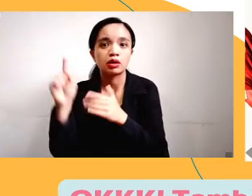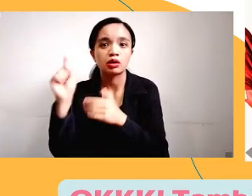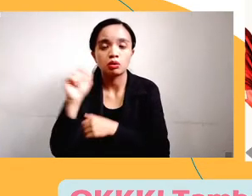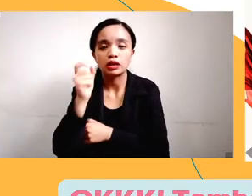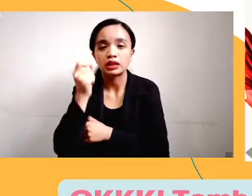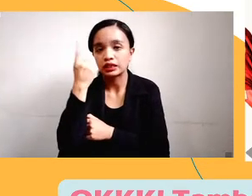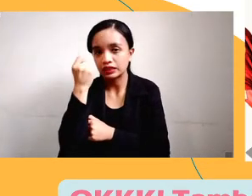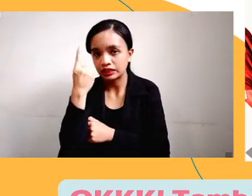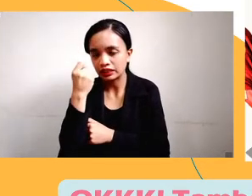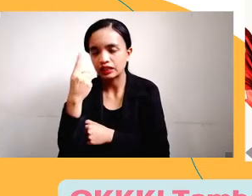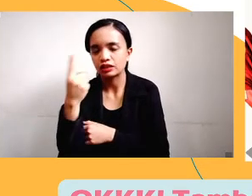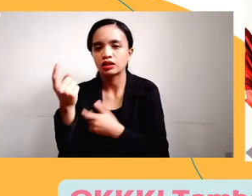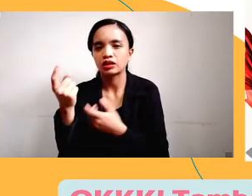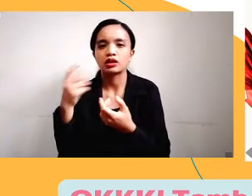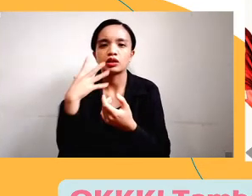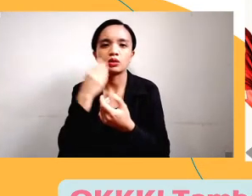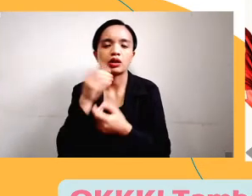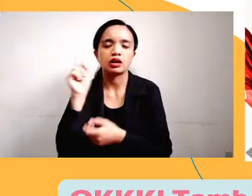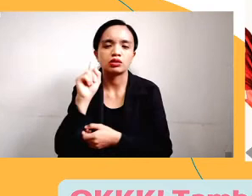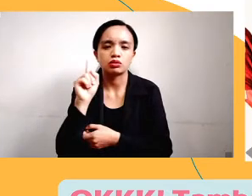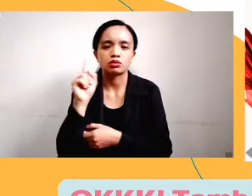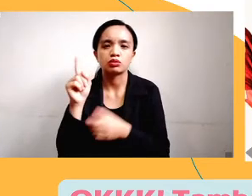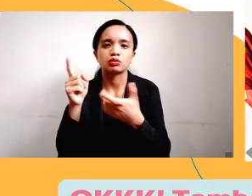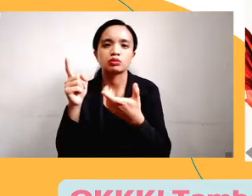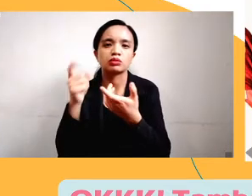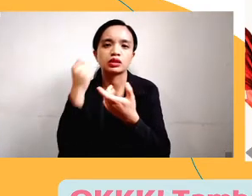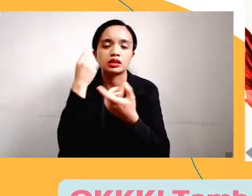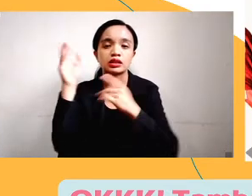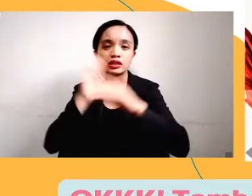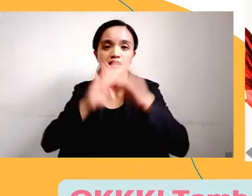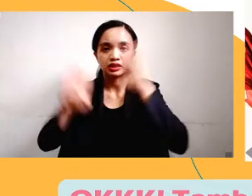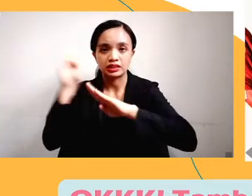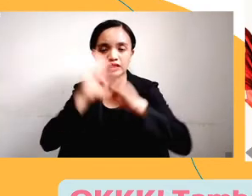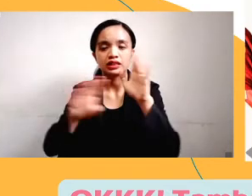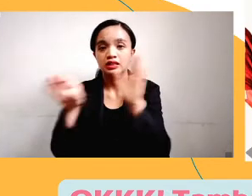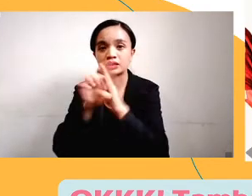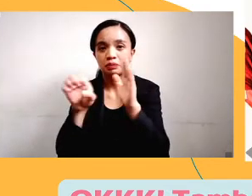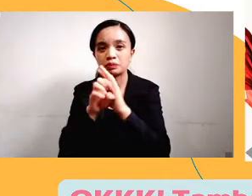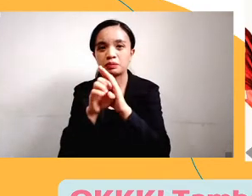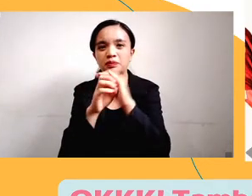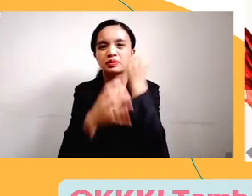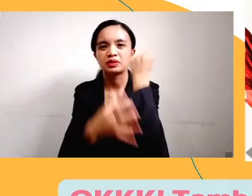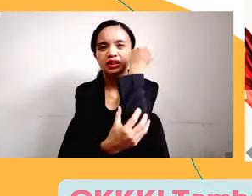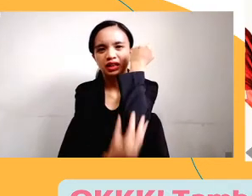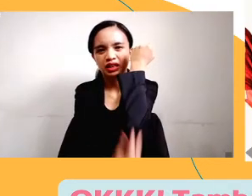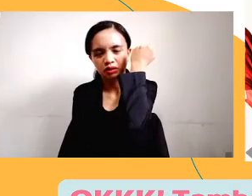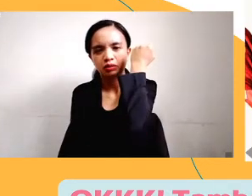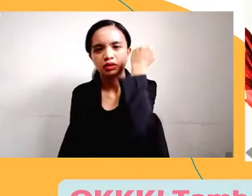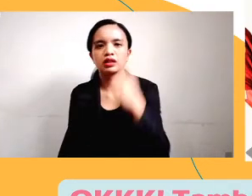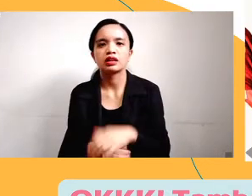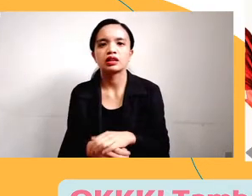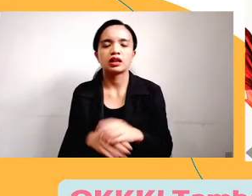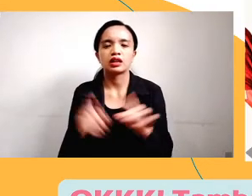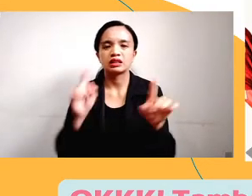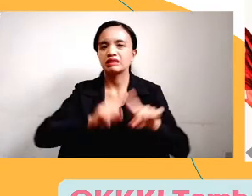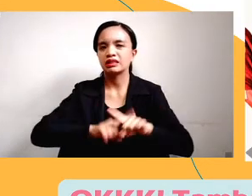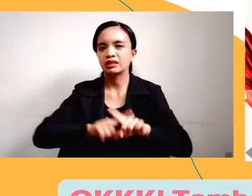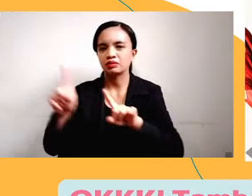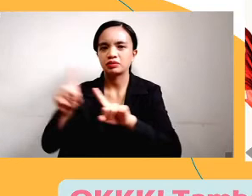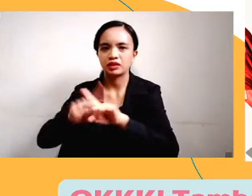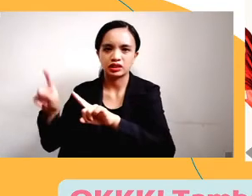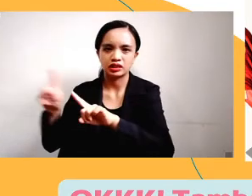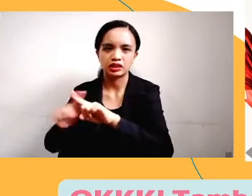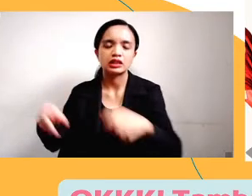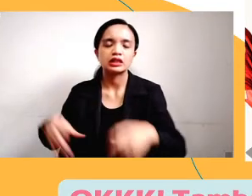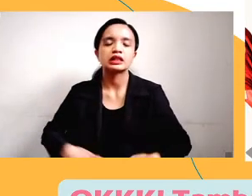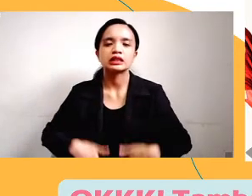pinapalawak natin yung pagkaintindi sa mga isyu tulad ng kahirapan. No? At yung pagkakaiba ng estado sa buhay ng